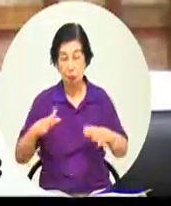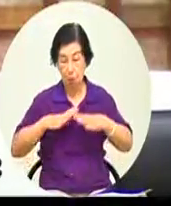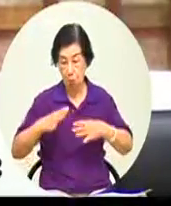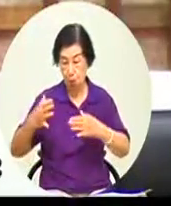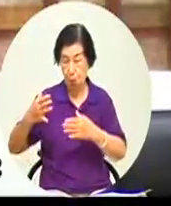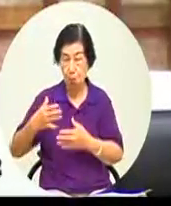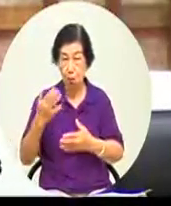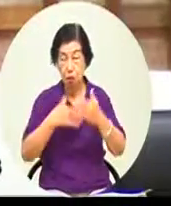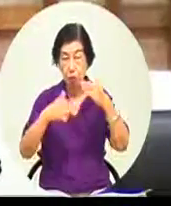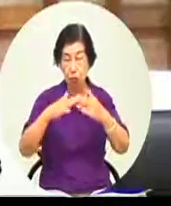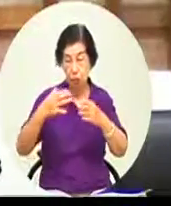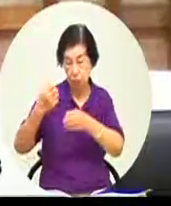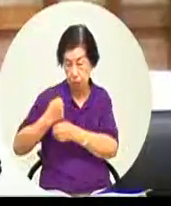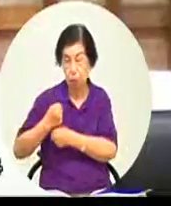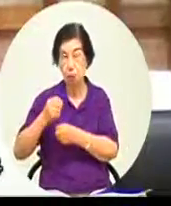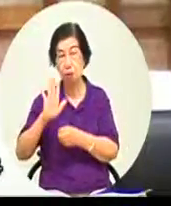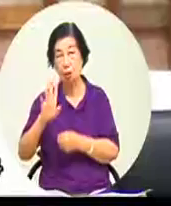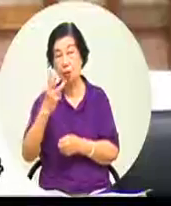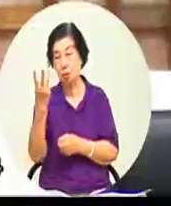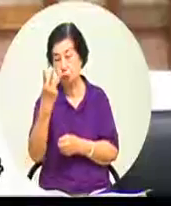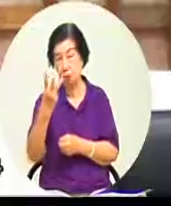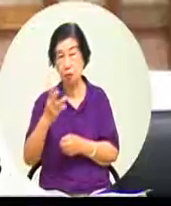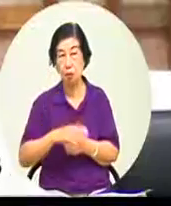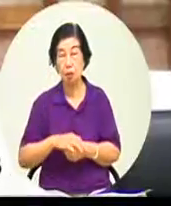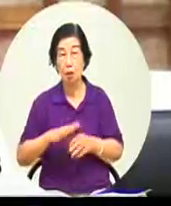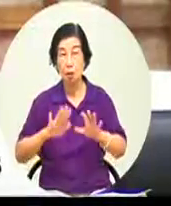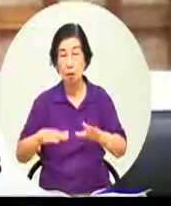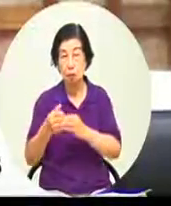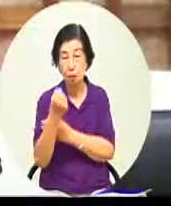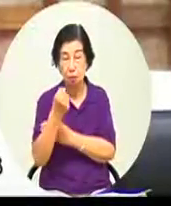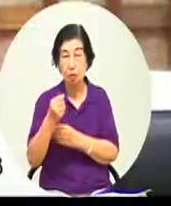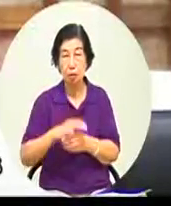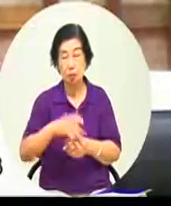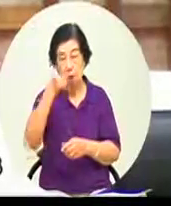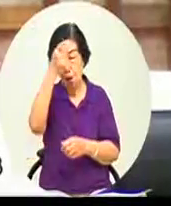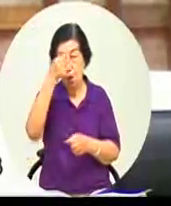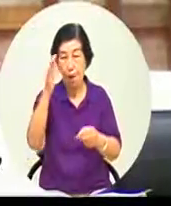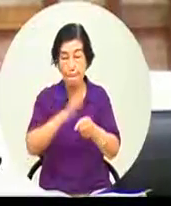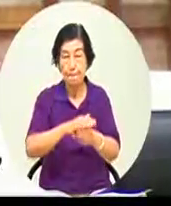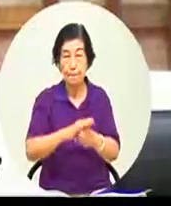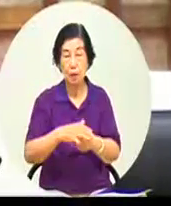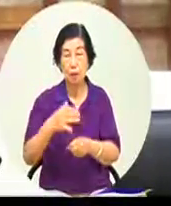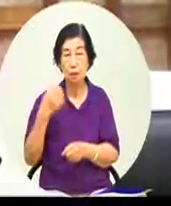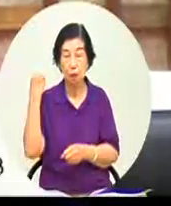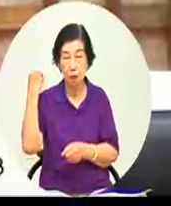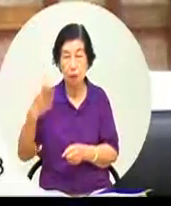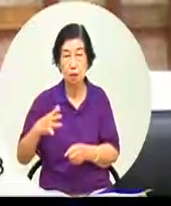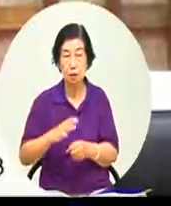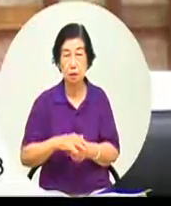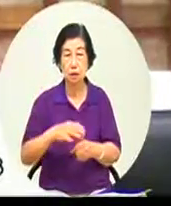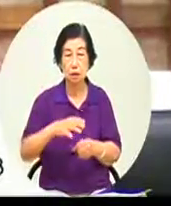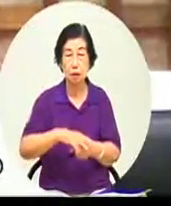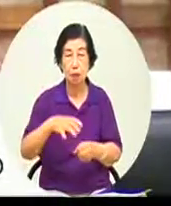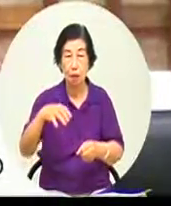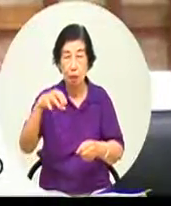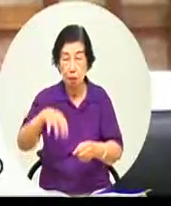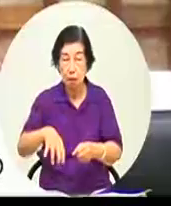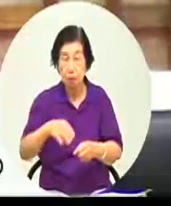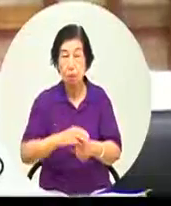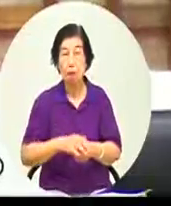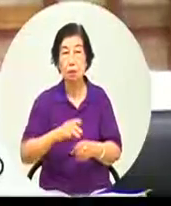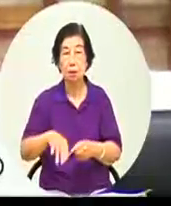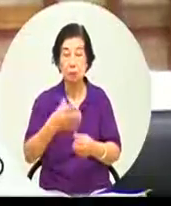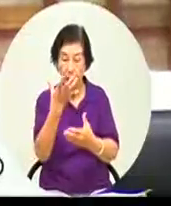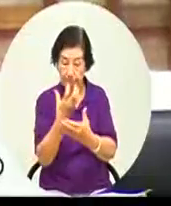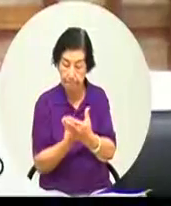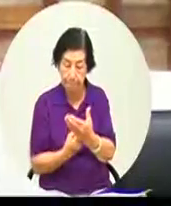校、空军官校。你也看到最近我们在努力的黄埔新村，黄埔新村现在要保留，那怎么样在文化局来做打造，我